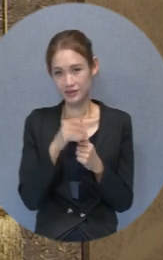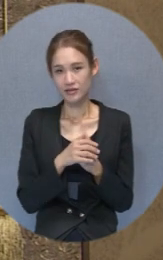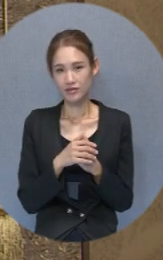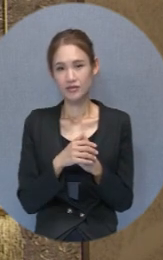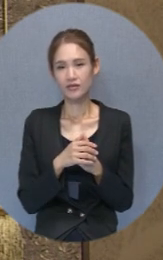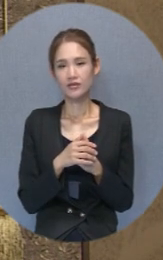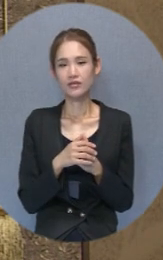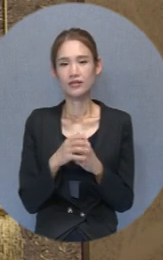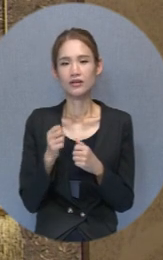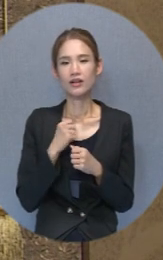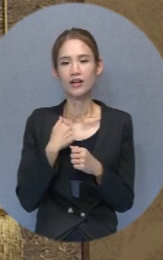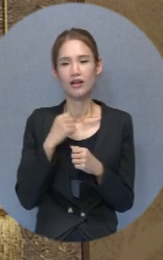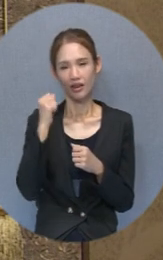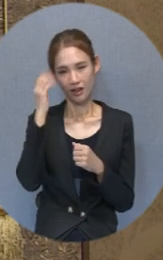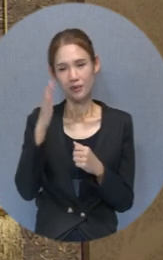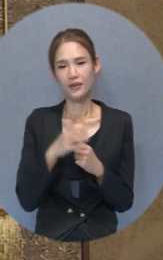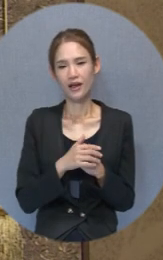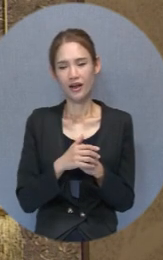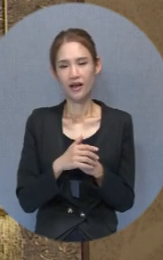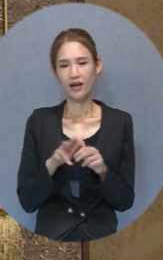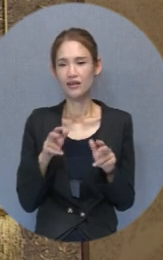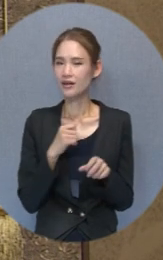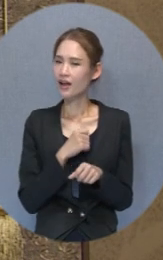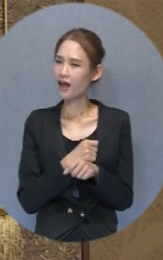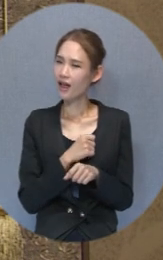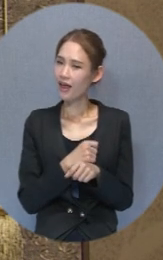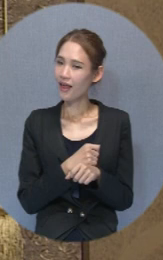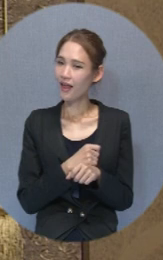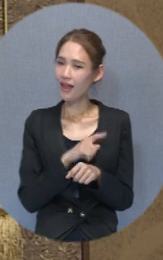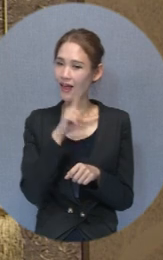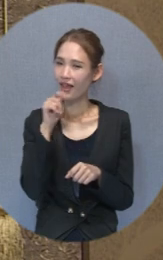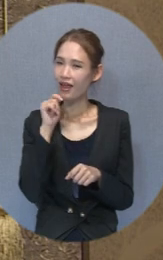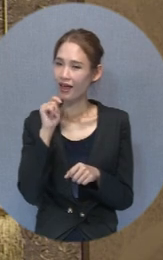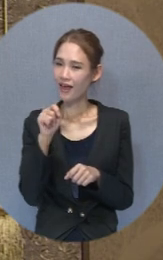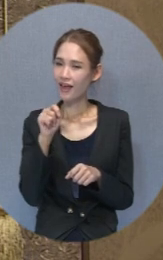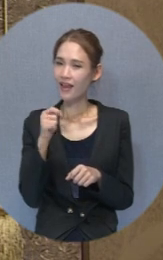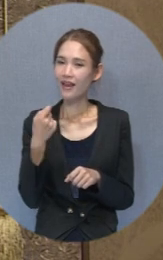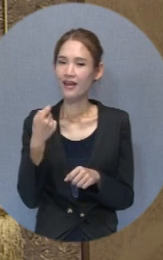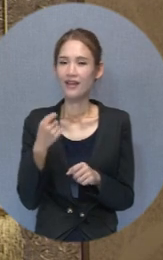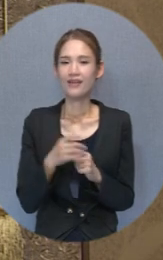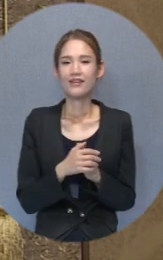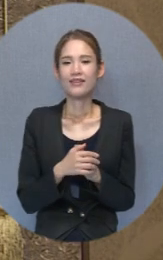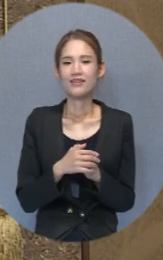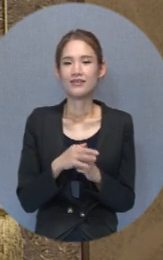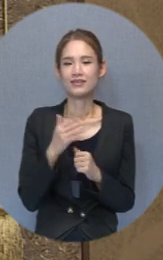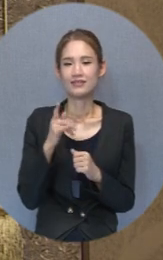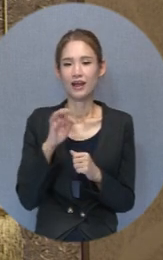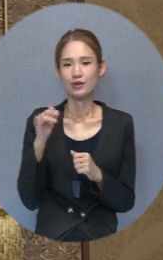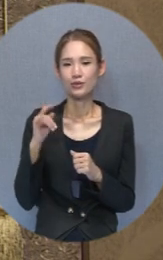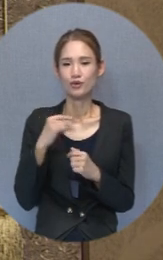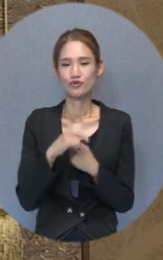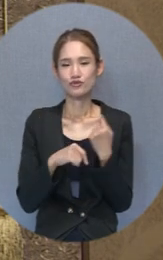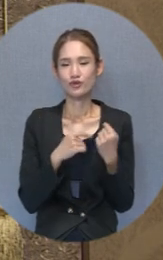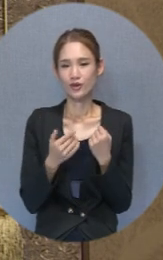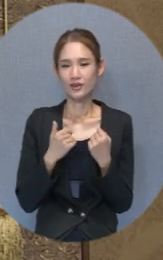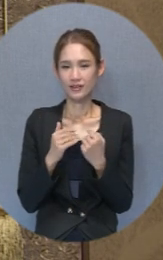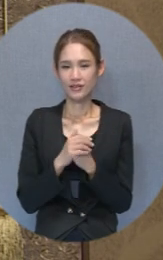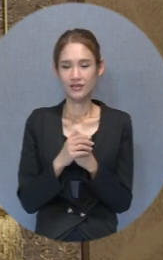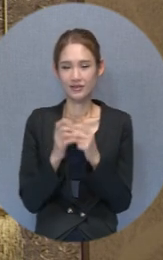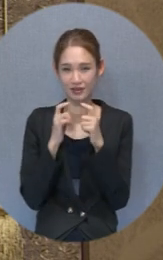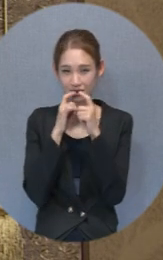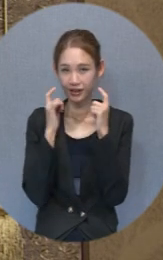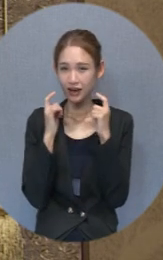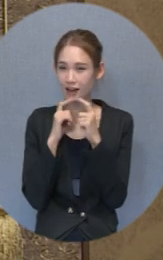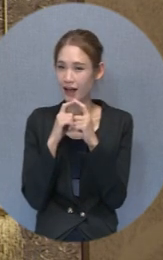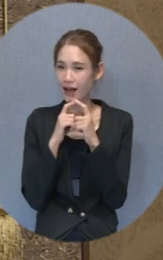그러면 까먹었는데 좀 해야 되나? 지금 네. 해야 되나? 네, 그러니까 그 담심포를 운영하기 전에 네. 그냥